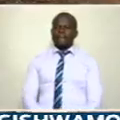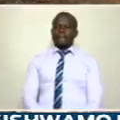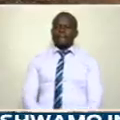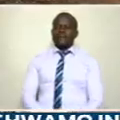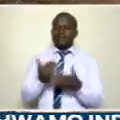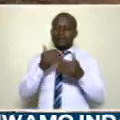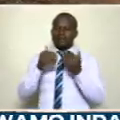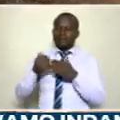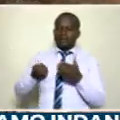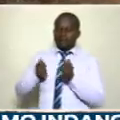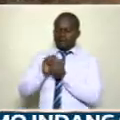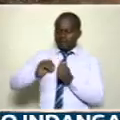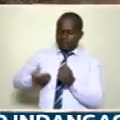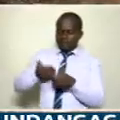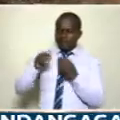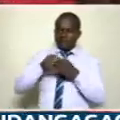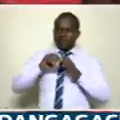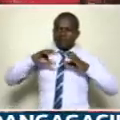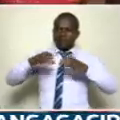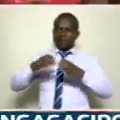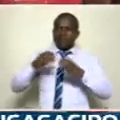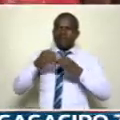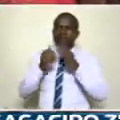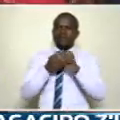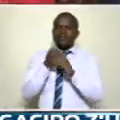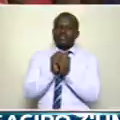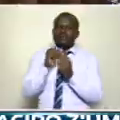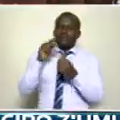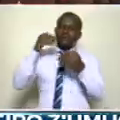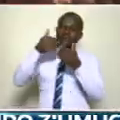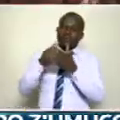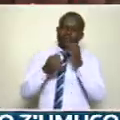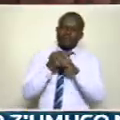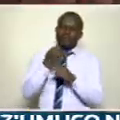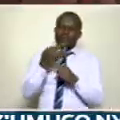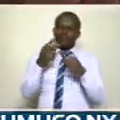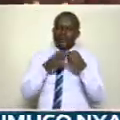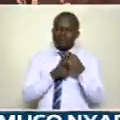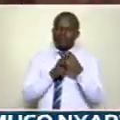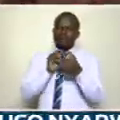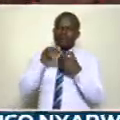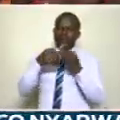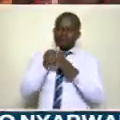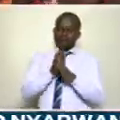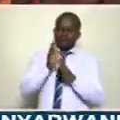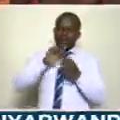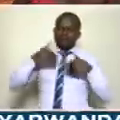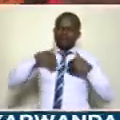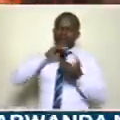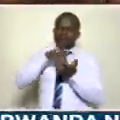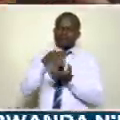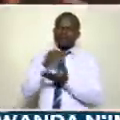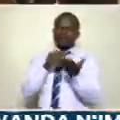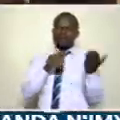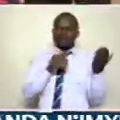Ni abana b'abakobwa n'abagore bari mu kigero cy'imyaka kuva kuri 12 kugera kuri 37 barimo kugororerwa mu kigo Ngororamuco cya